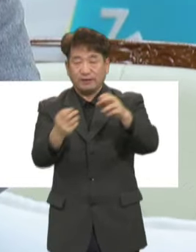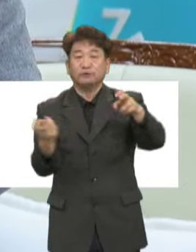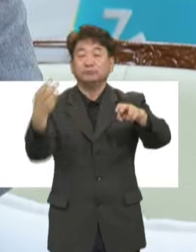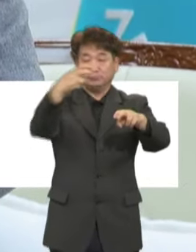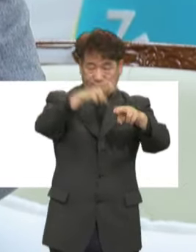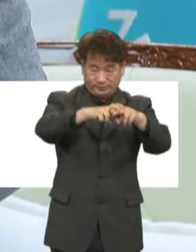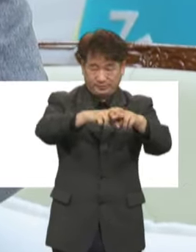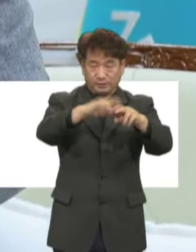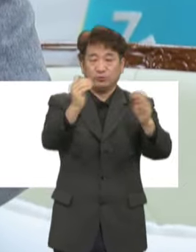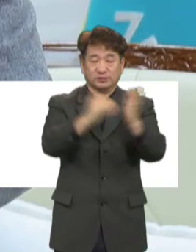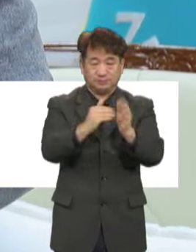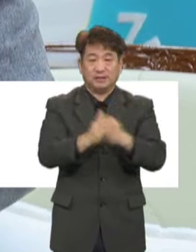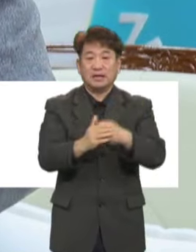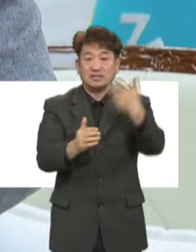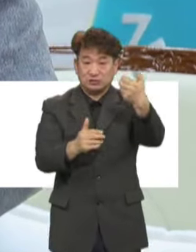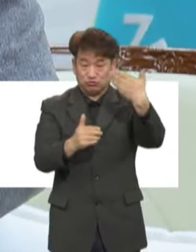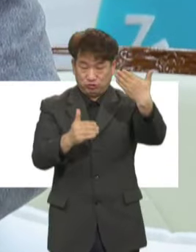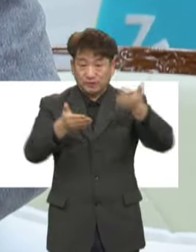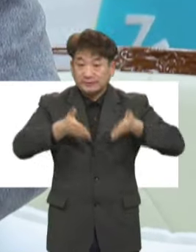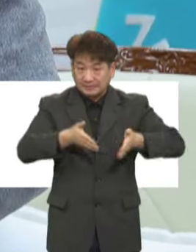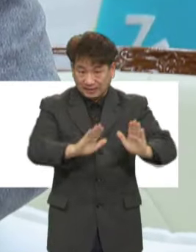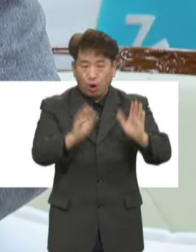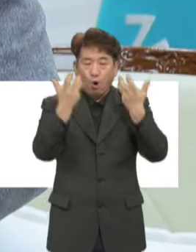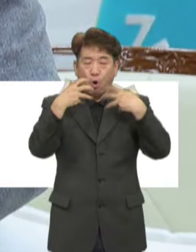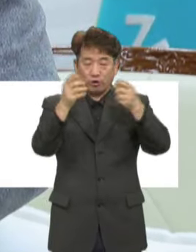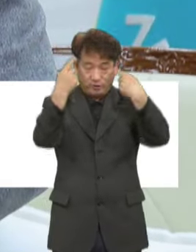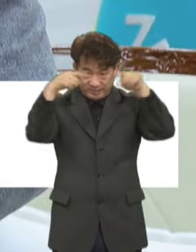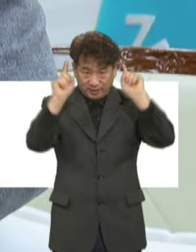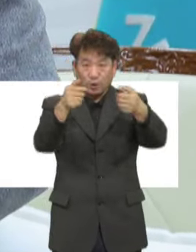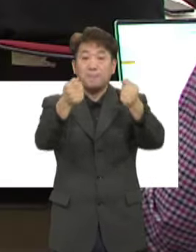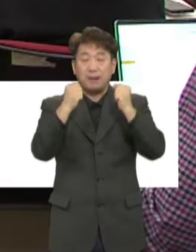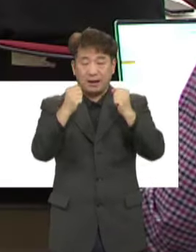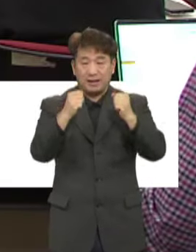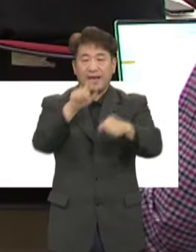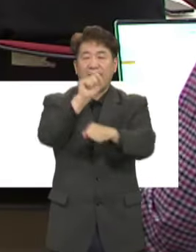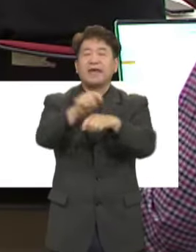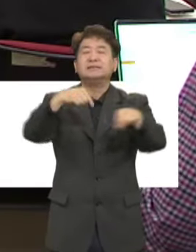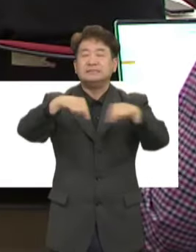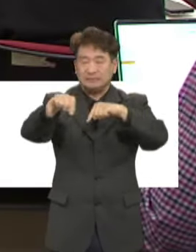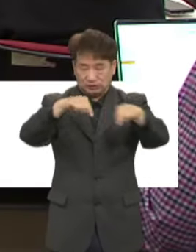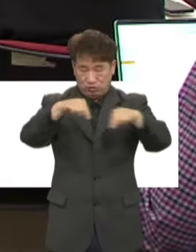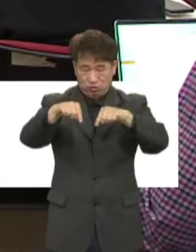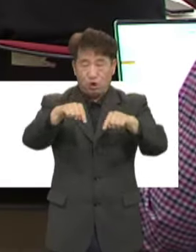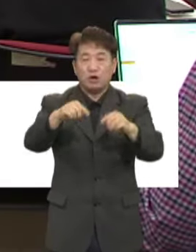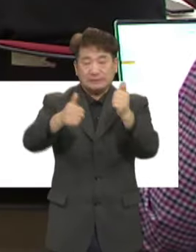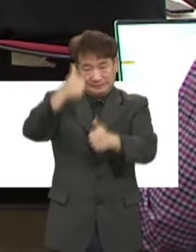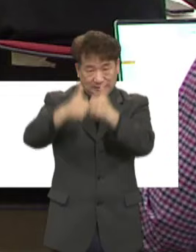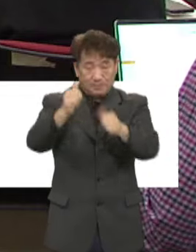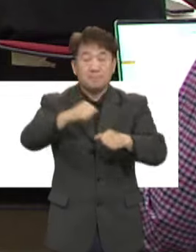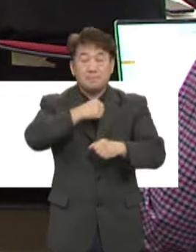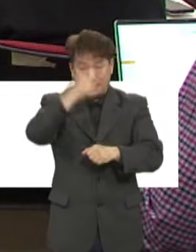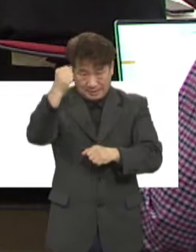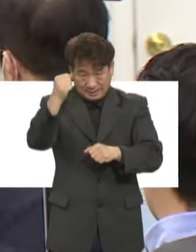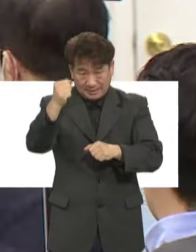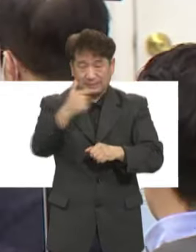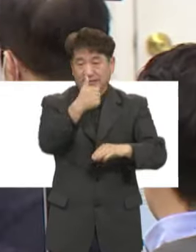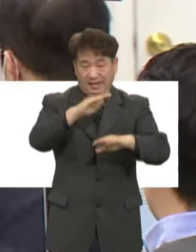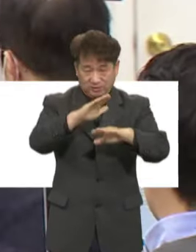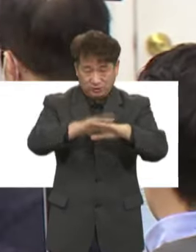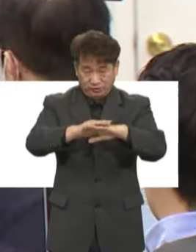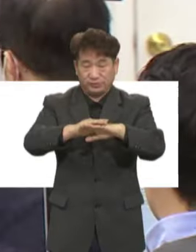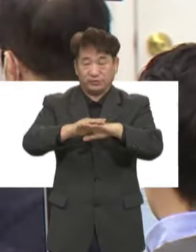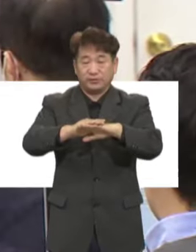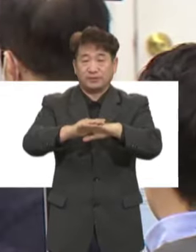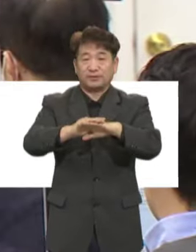경제과학 국장은 고려대 경영학과를 졸업한 뒤 행정 고시를 거쳐 대전시 공공교통 정책과장과 과학 산업